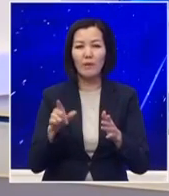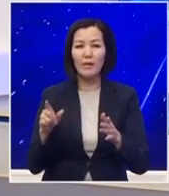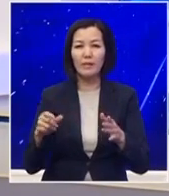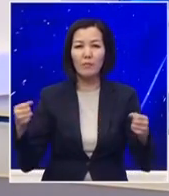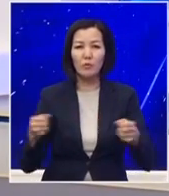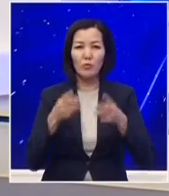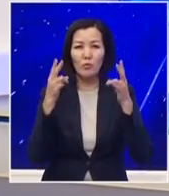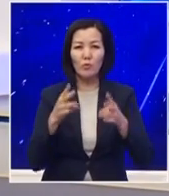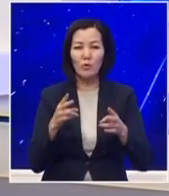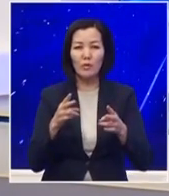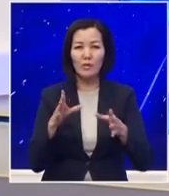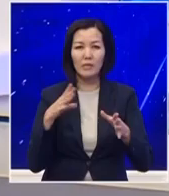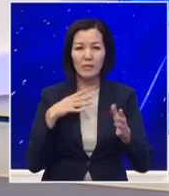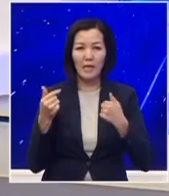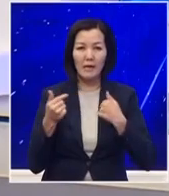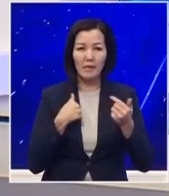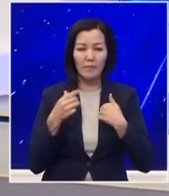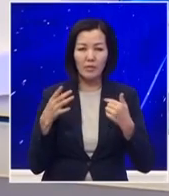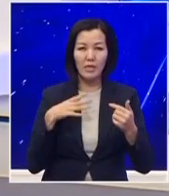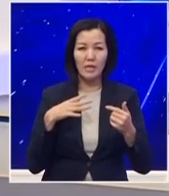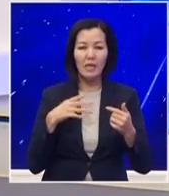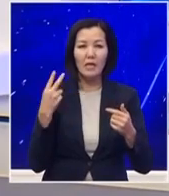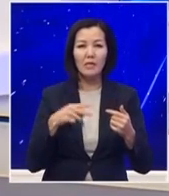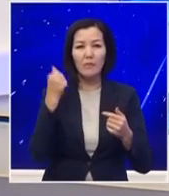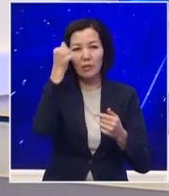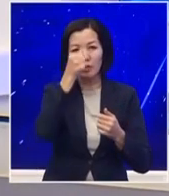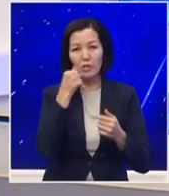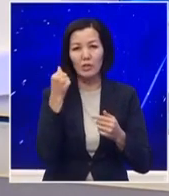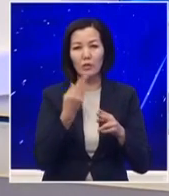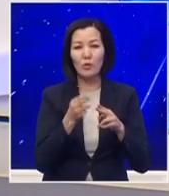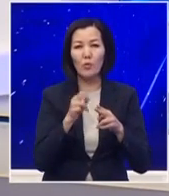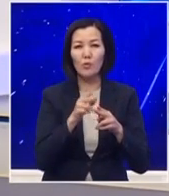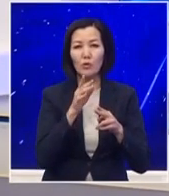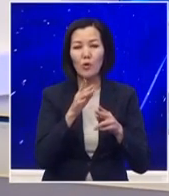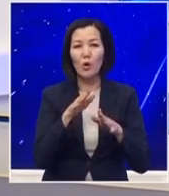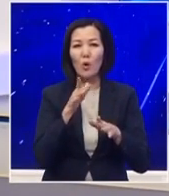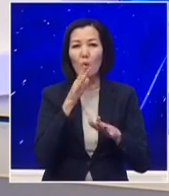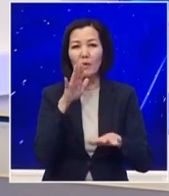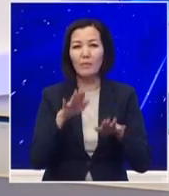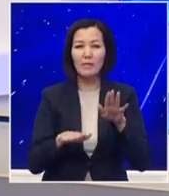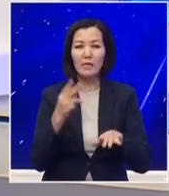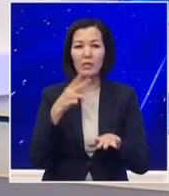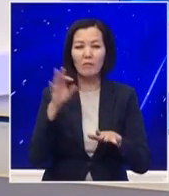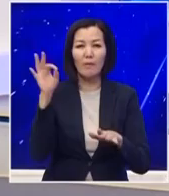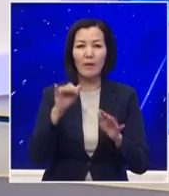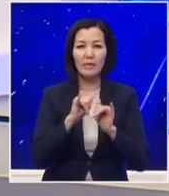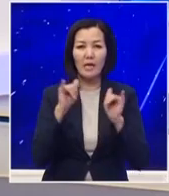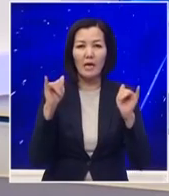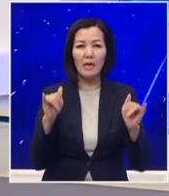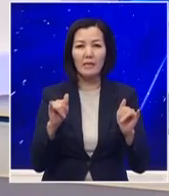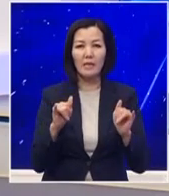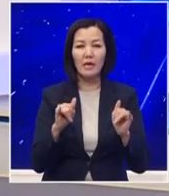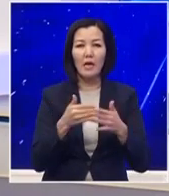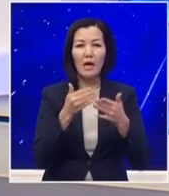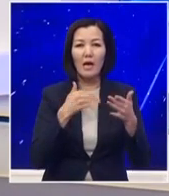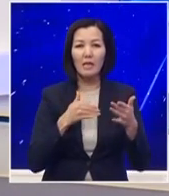көлік оқиғасынан зардап шегіпті. Бұл 2020 жылдың осы кезеңімен салыстырғанда 20% артық. Жол апаттарының